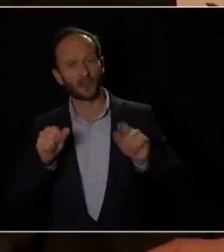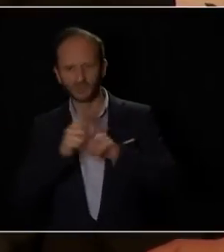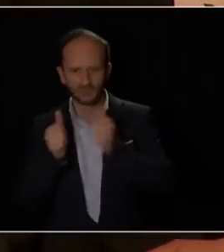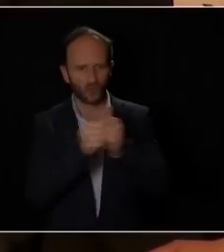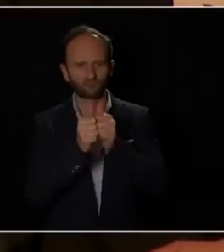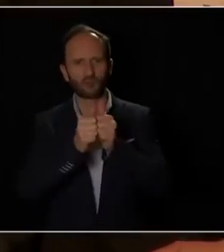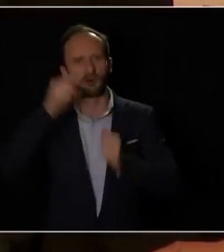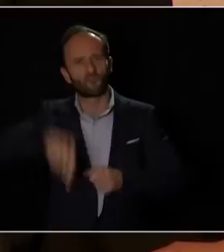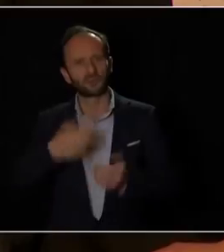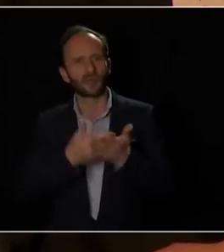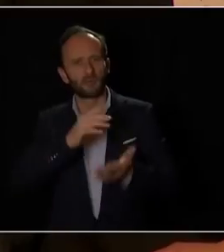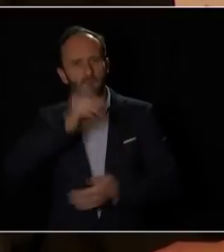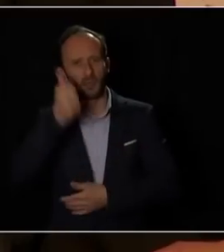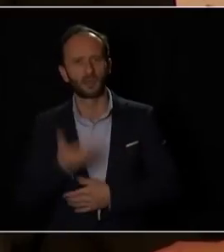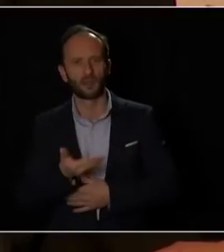s'imposer.